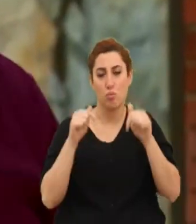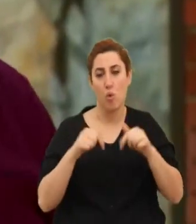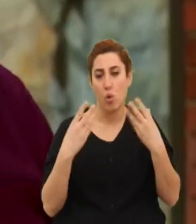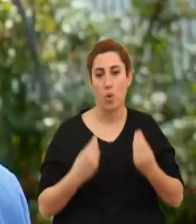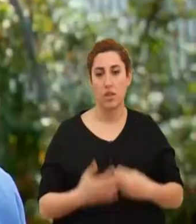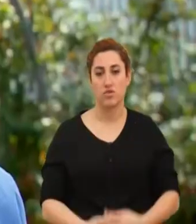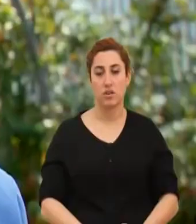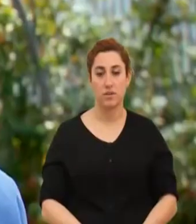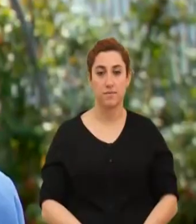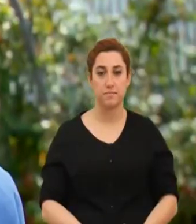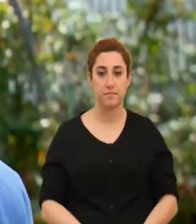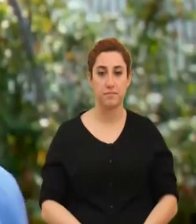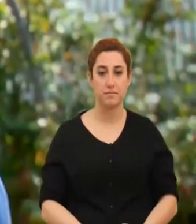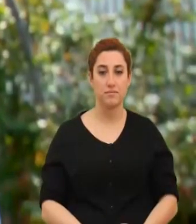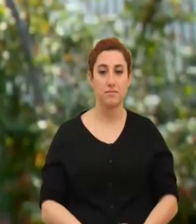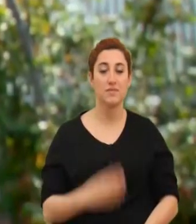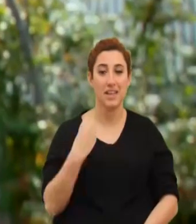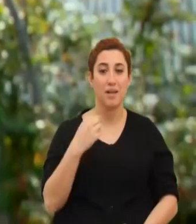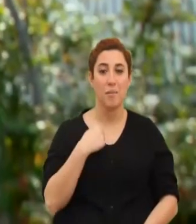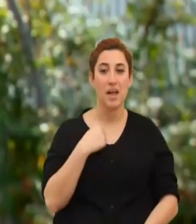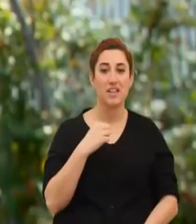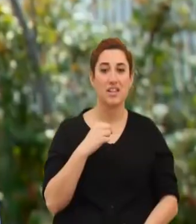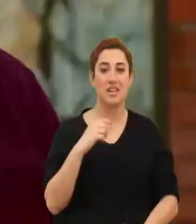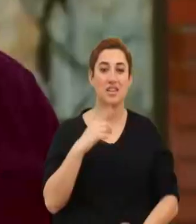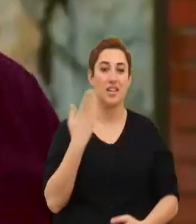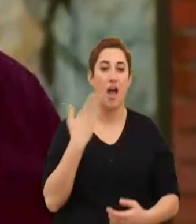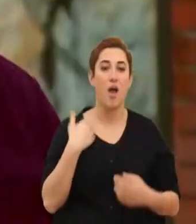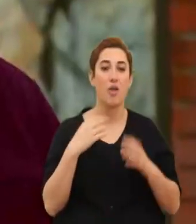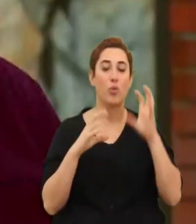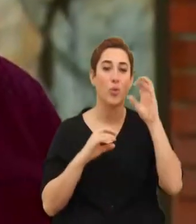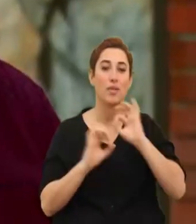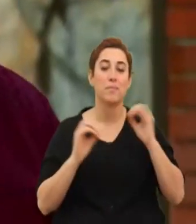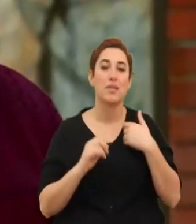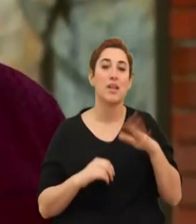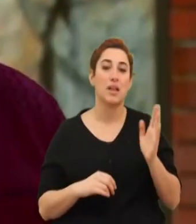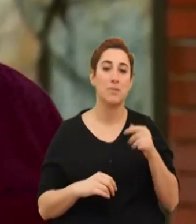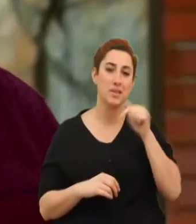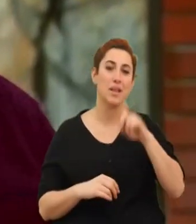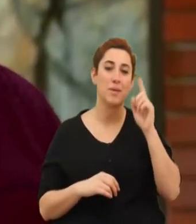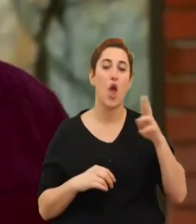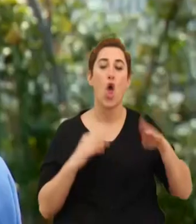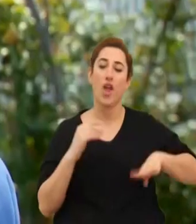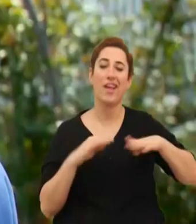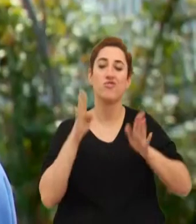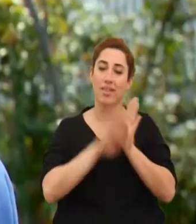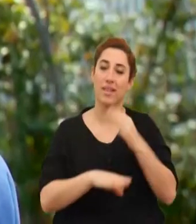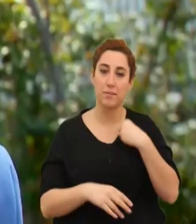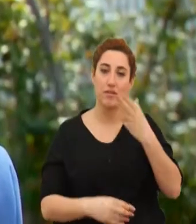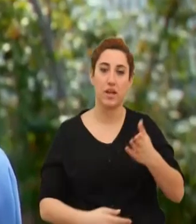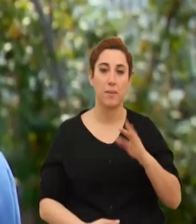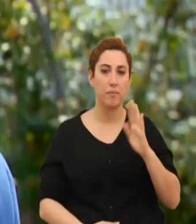işliyor burada Ramin. İyi de ben hala stajyorum. Sana bir öğrenci indirimi